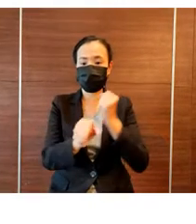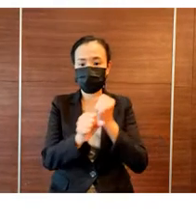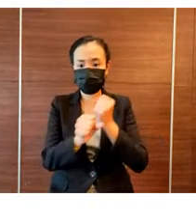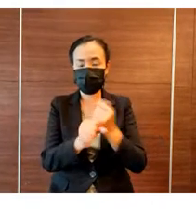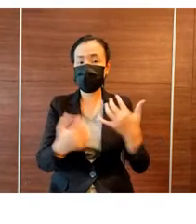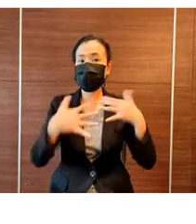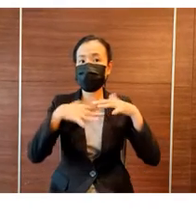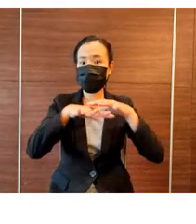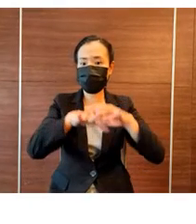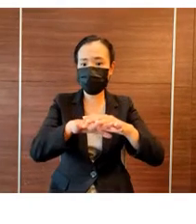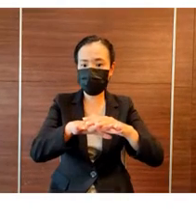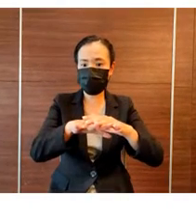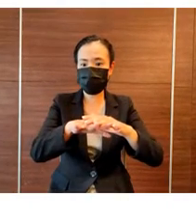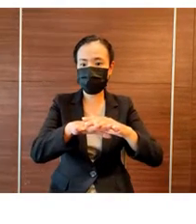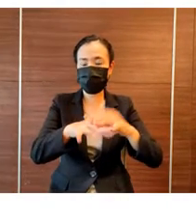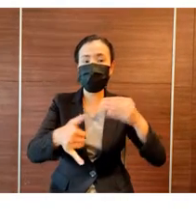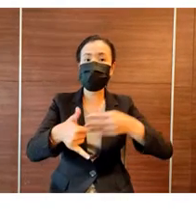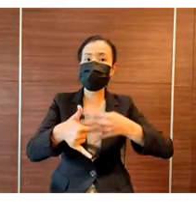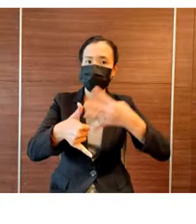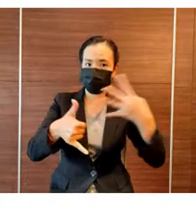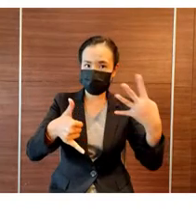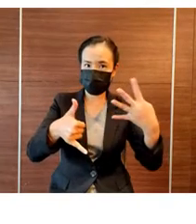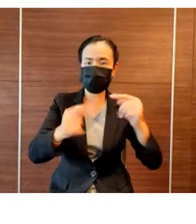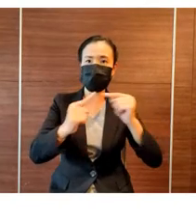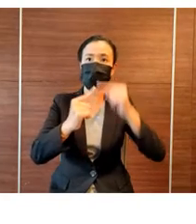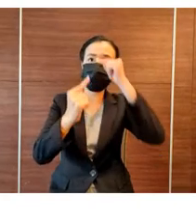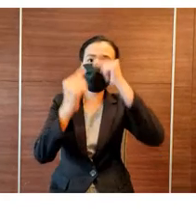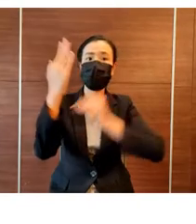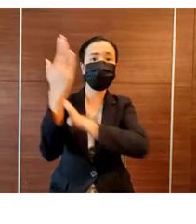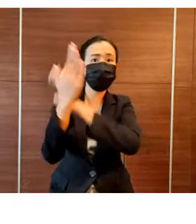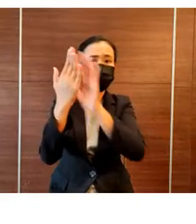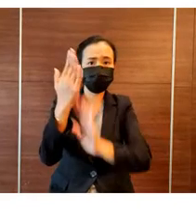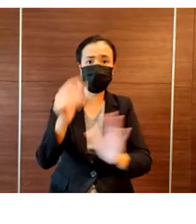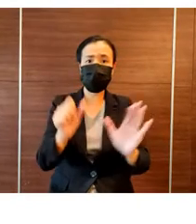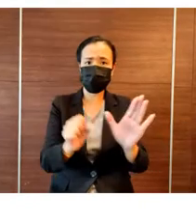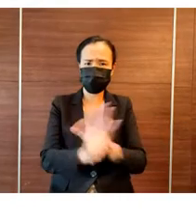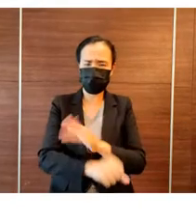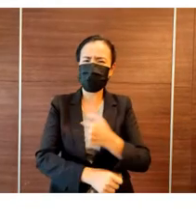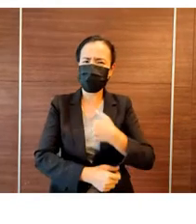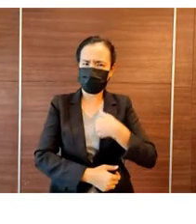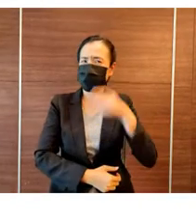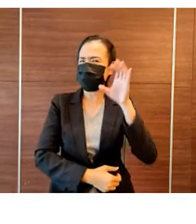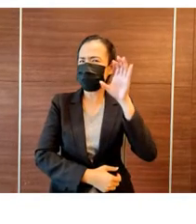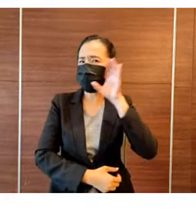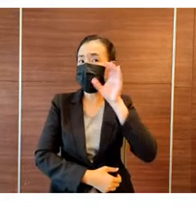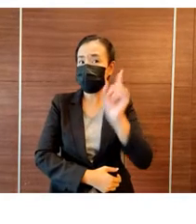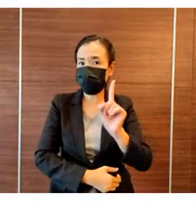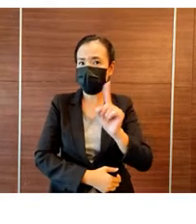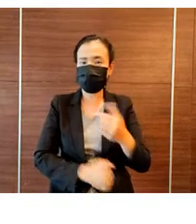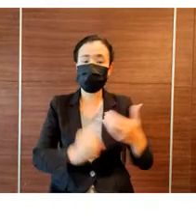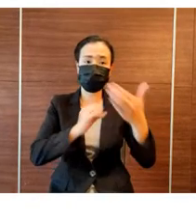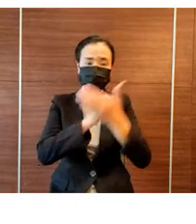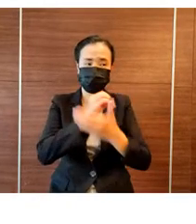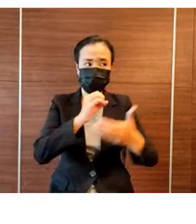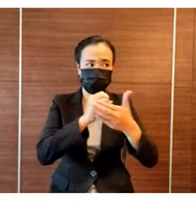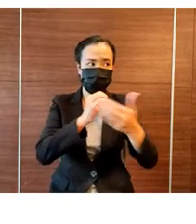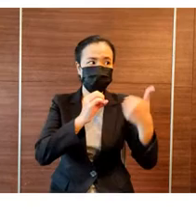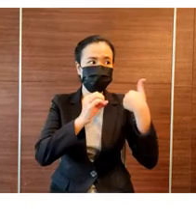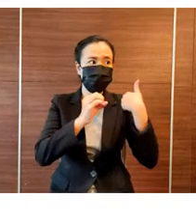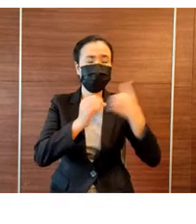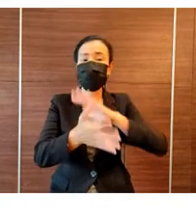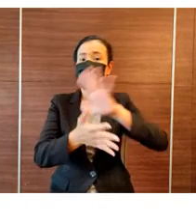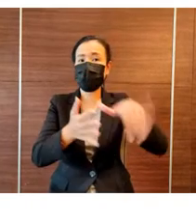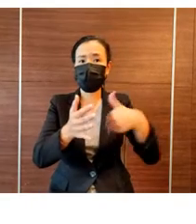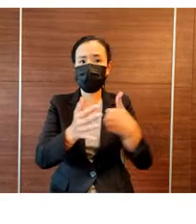นที่เป็นผู้ที่มีความหลากหลายทางเพศทั่วประเทศเลยเนาะแล้วเราก็เชื่อว่าคนที่มีคนที่เป็นผู้ใช้ยาก็มีทุกเพ